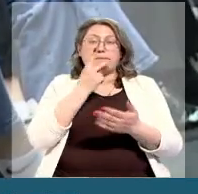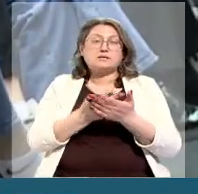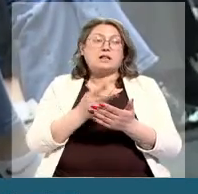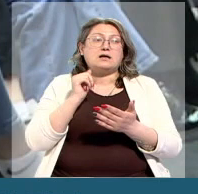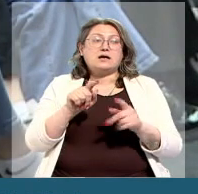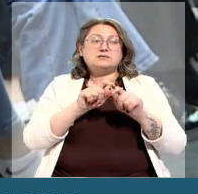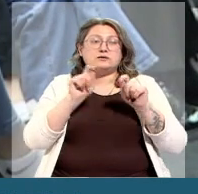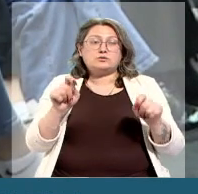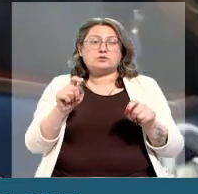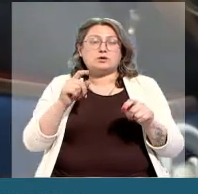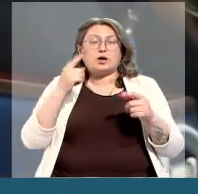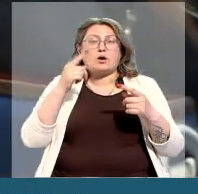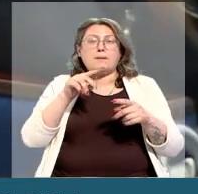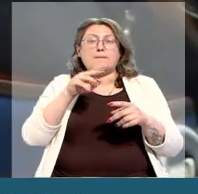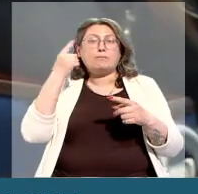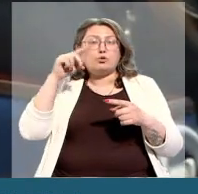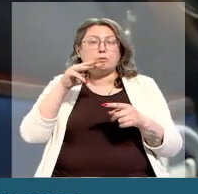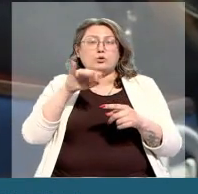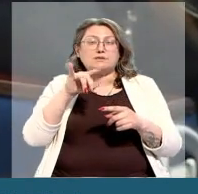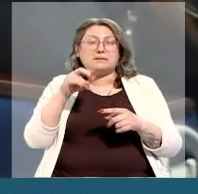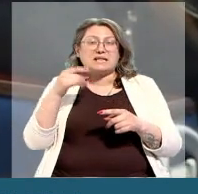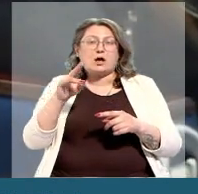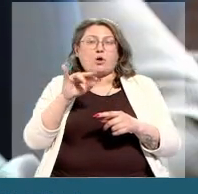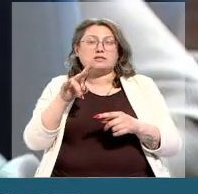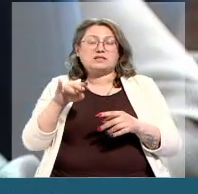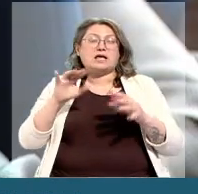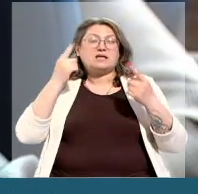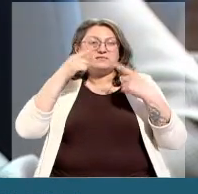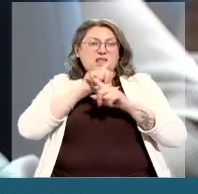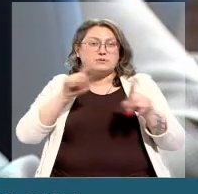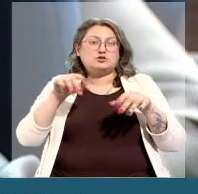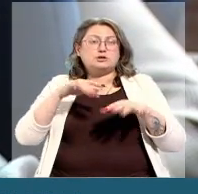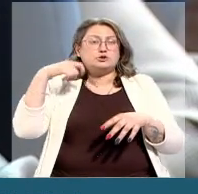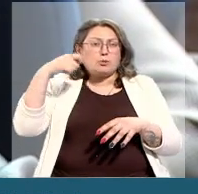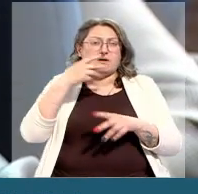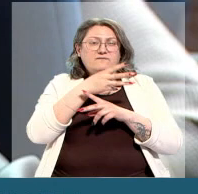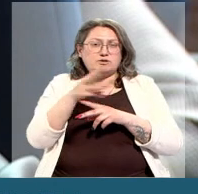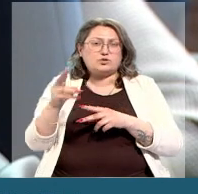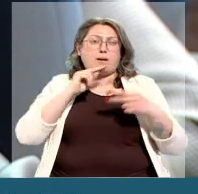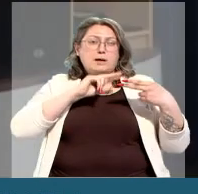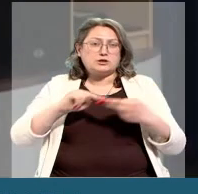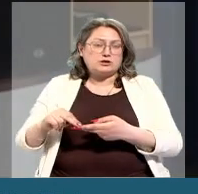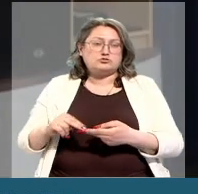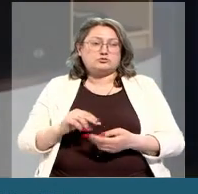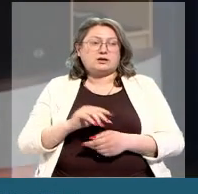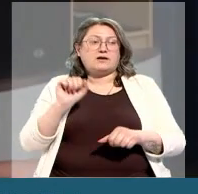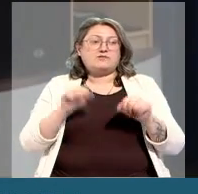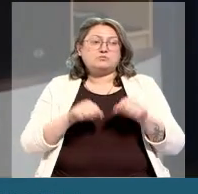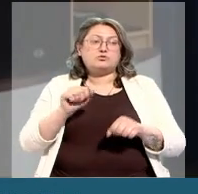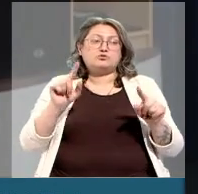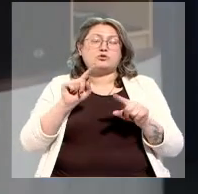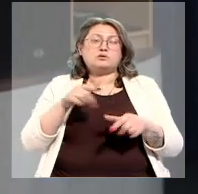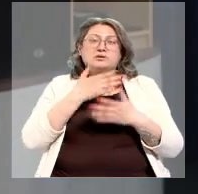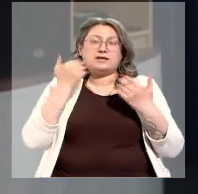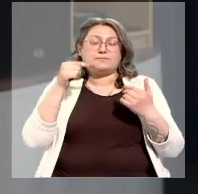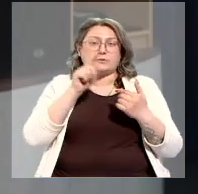как создается мультимедийный контент. Также рассказал о креативных решениях съемки видео и его монтажа. Возможно, что тут нет